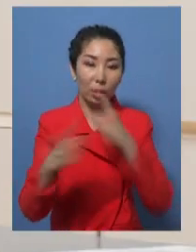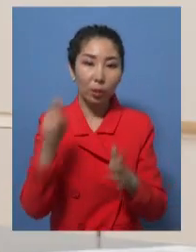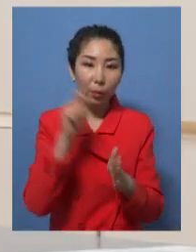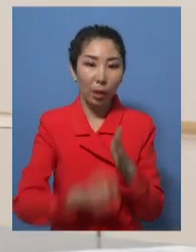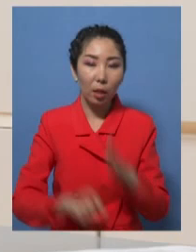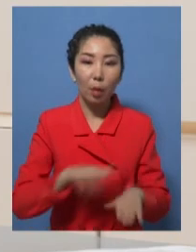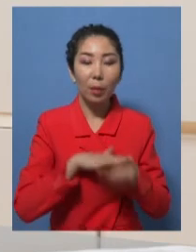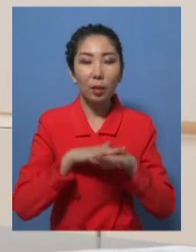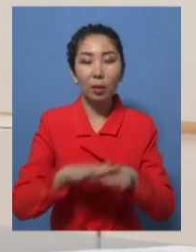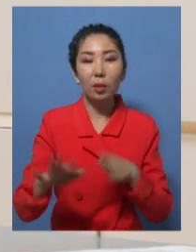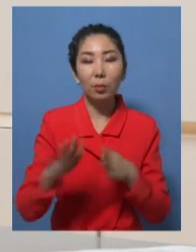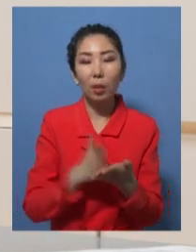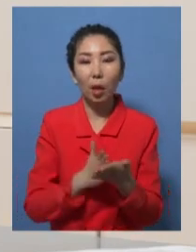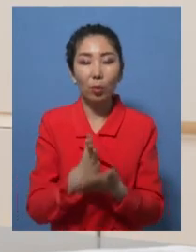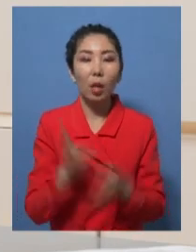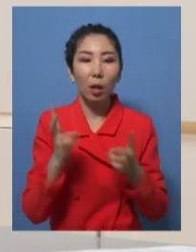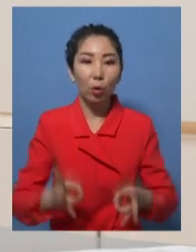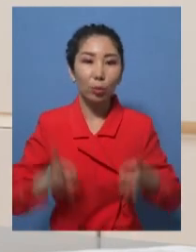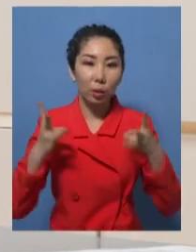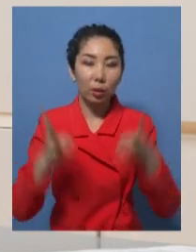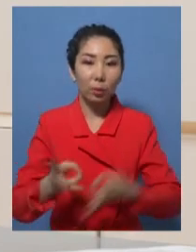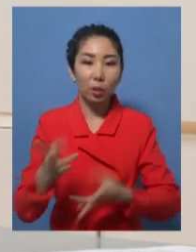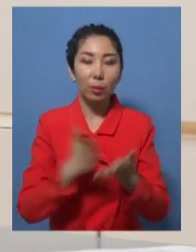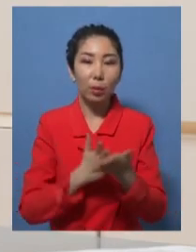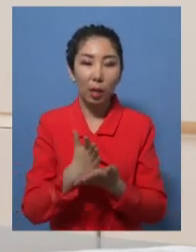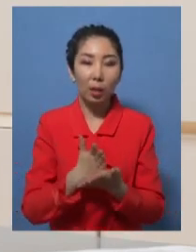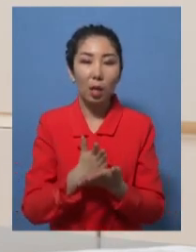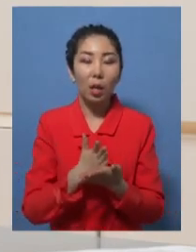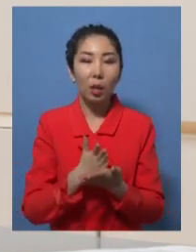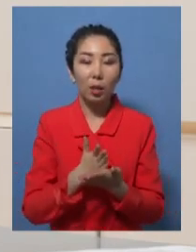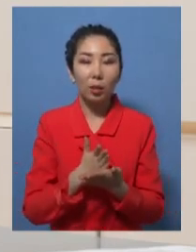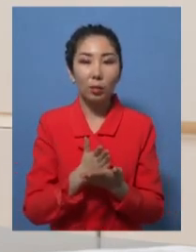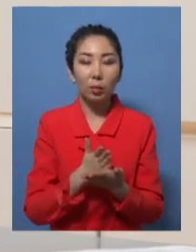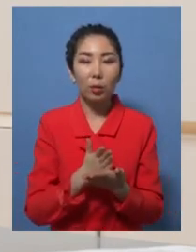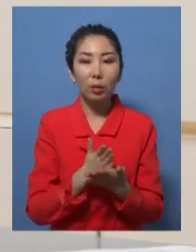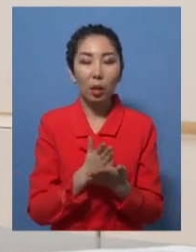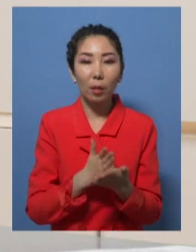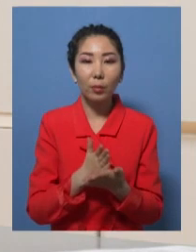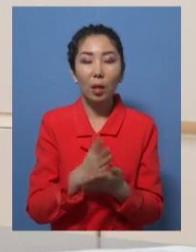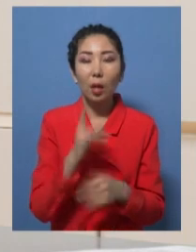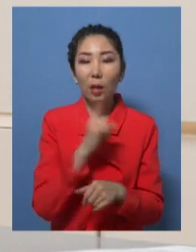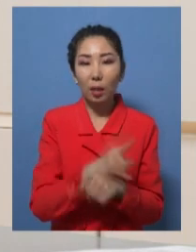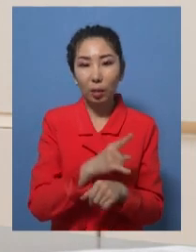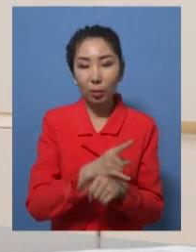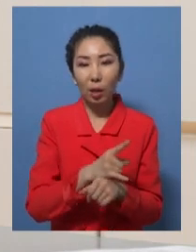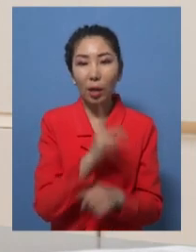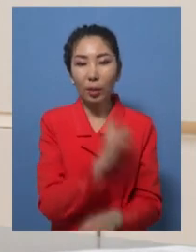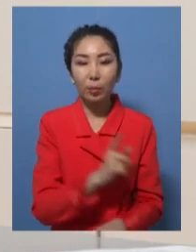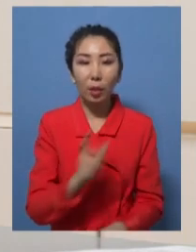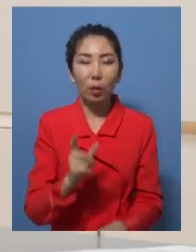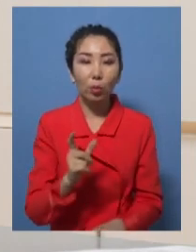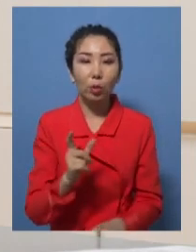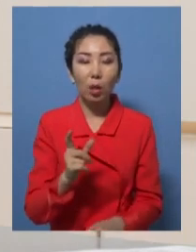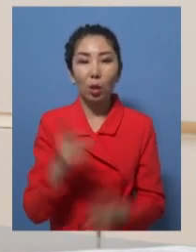біз банктің қызметкеріміз, қауіпсіздік қызметкеріміз деген кезде жаңағы аңғал жәбірленушілер көп жағдайда